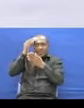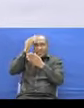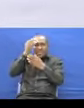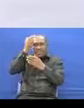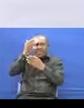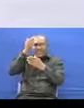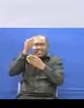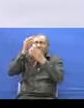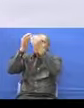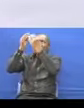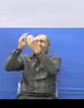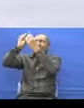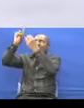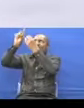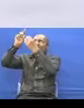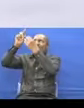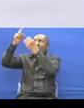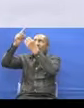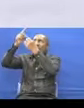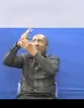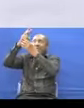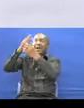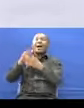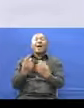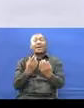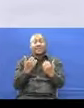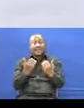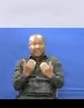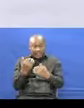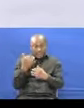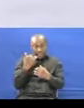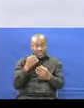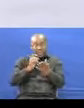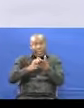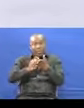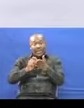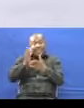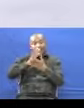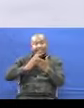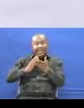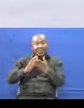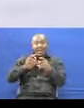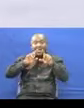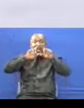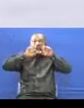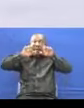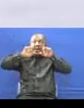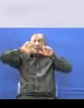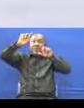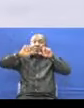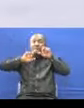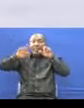Viwili eh? Basi tukiambiwa tuandike sehemu ya vyumba ambavyo vina kivuli tutasema hivi.